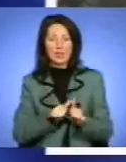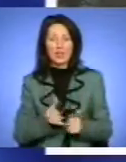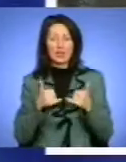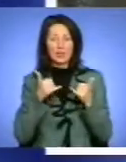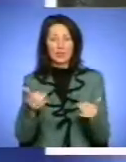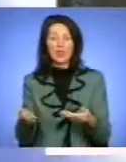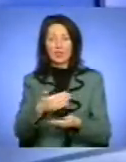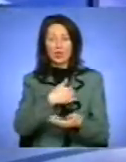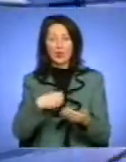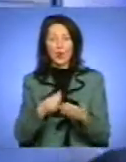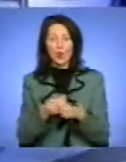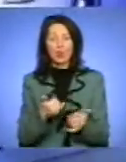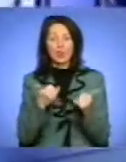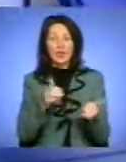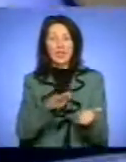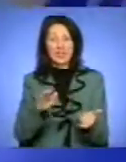вадами слуху.